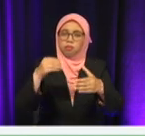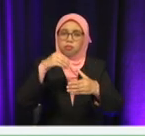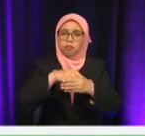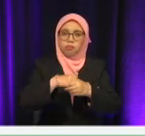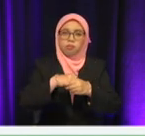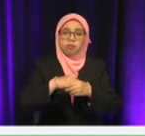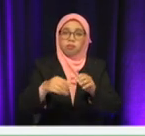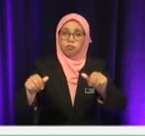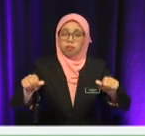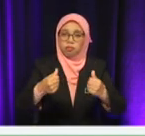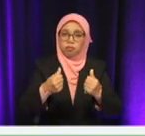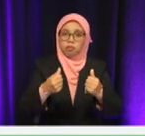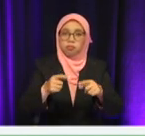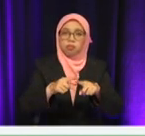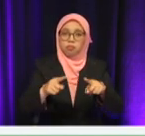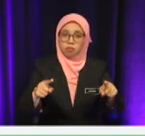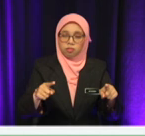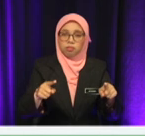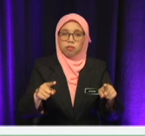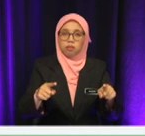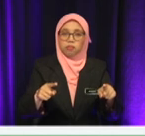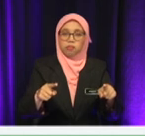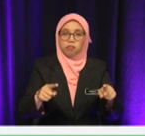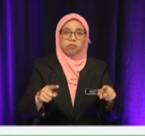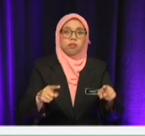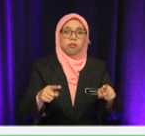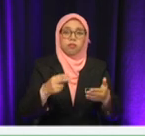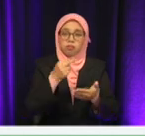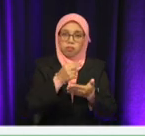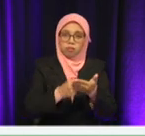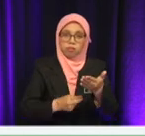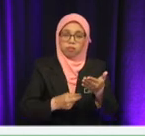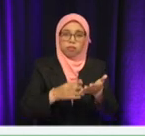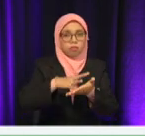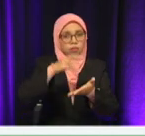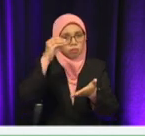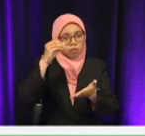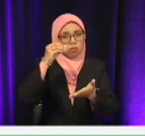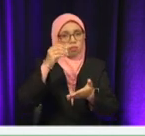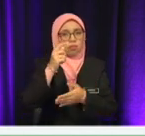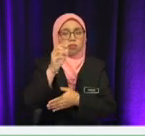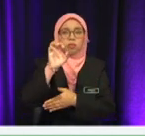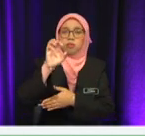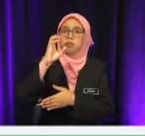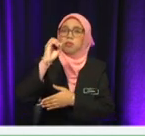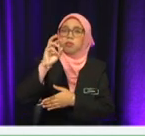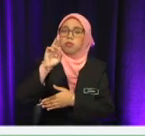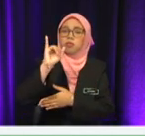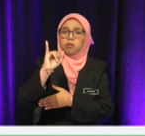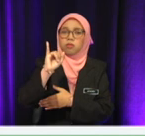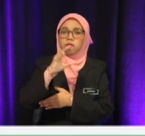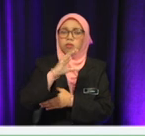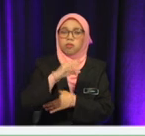kamu, tapi kamu akan dinilai, kamu akan belajar secara teori dan kamu akan dinilai dalam soalan